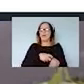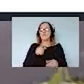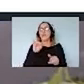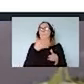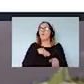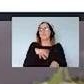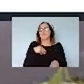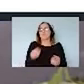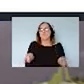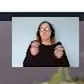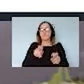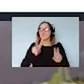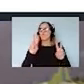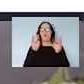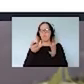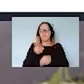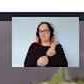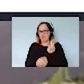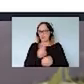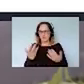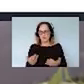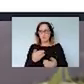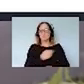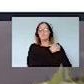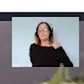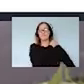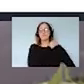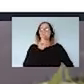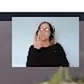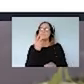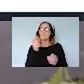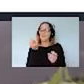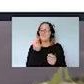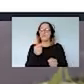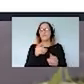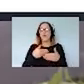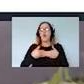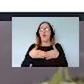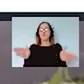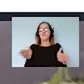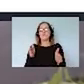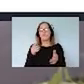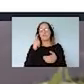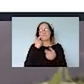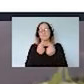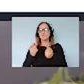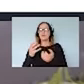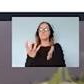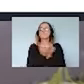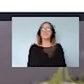twórcze? Skąd się to w ogóle bierze technicznie? A drugie za chwilę to jest skąd takie otwarte i twórcze zasoby